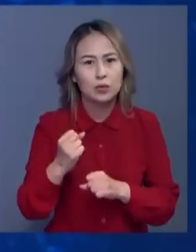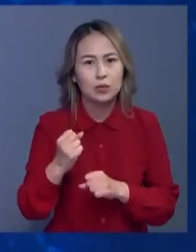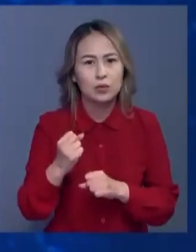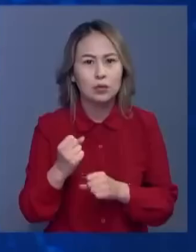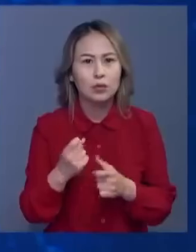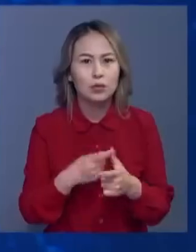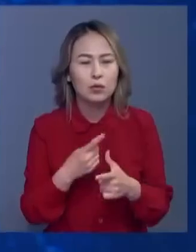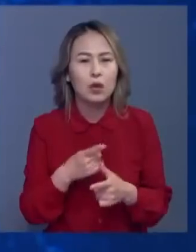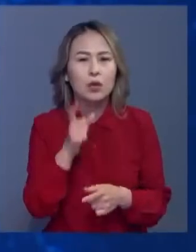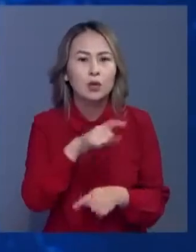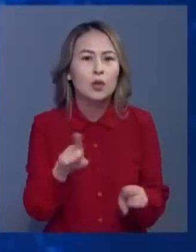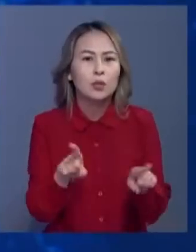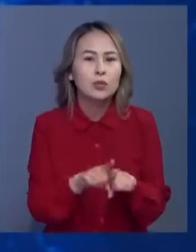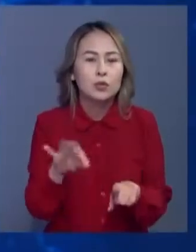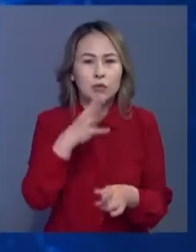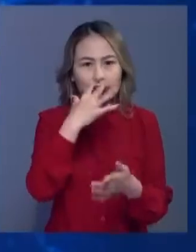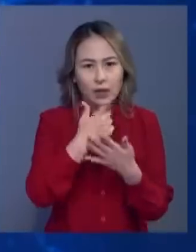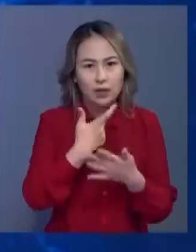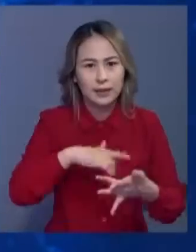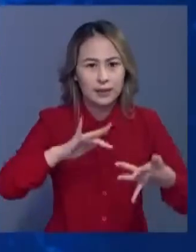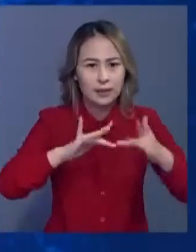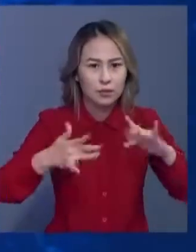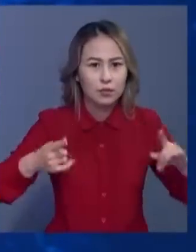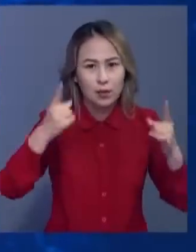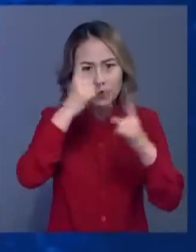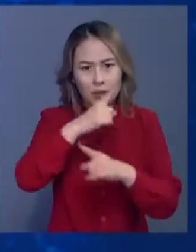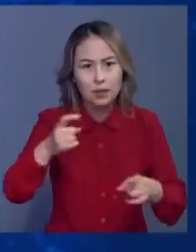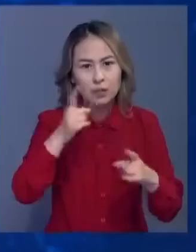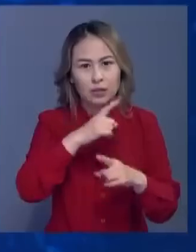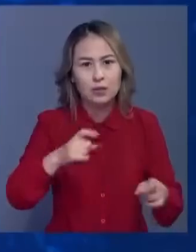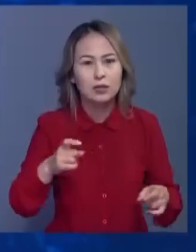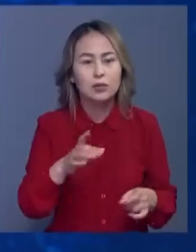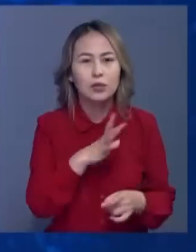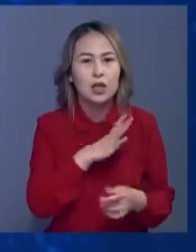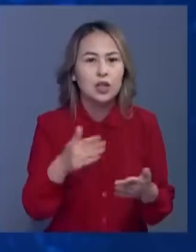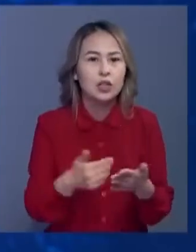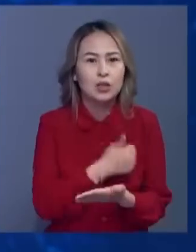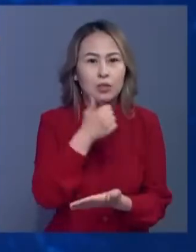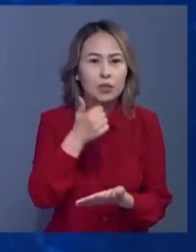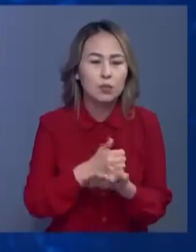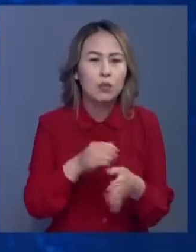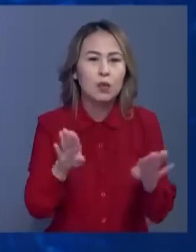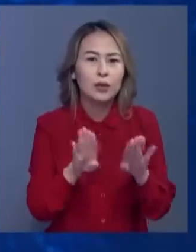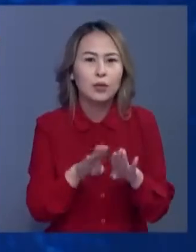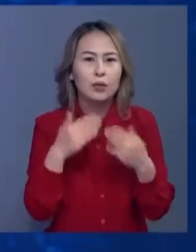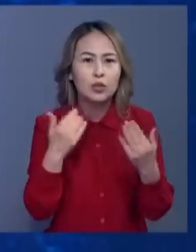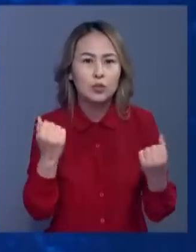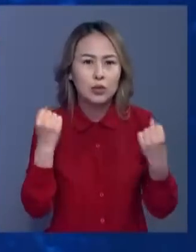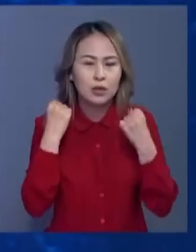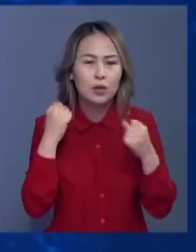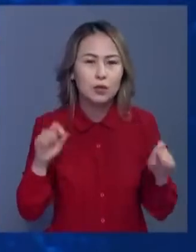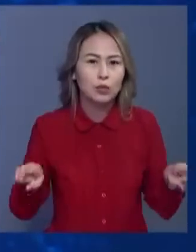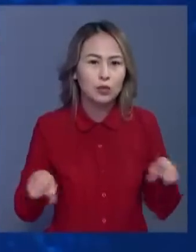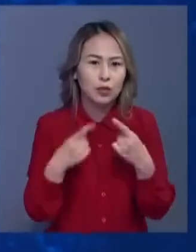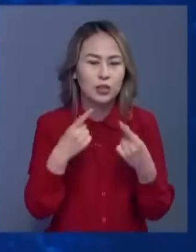тағайындады ұсынушылар аз болмады. Бұл туралы ол өзінің әлеуметтік желідегі жеке парақшасында жария етті. Жаңа басшы бұл орайда өңір